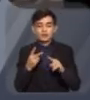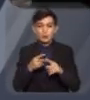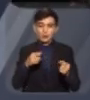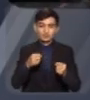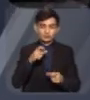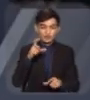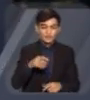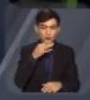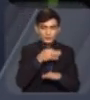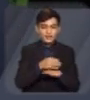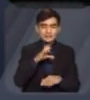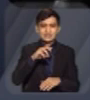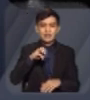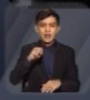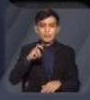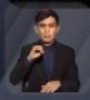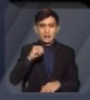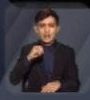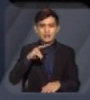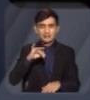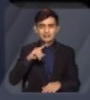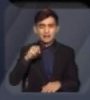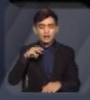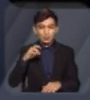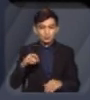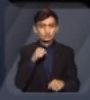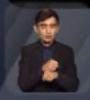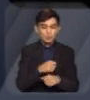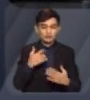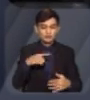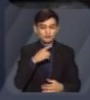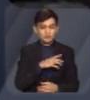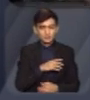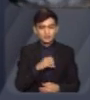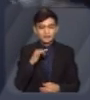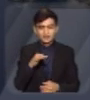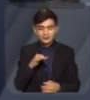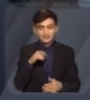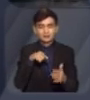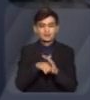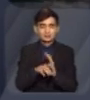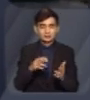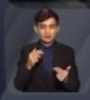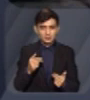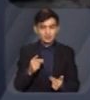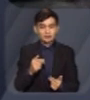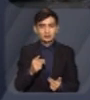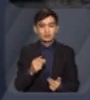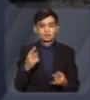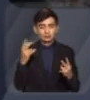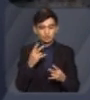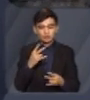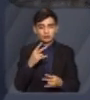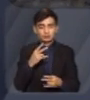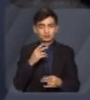ответил «стабилизатор». Вот, тормозим. Вот. И вот здесь вот, конечно, нужно